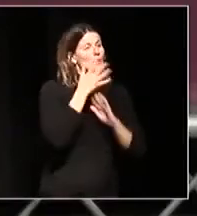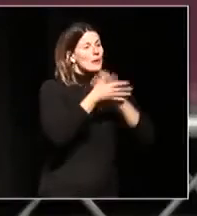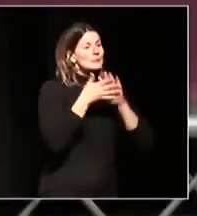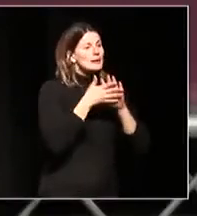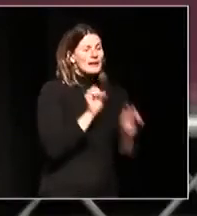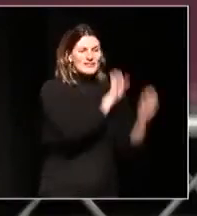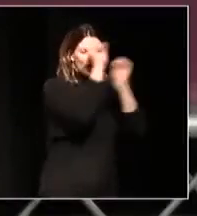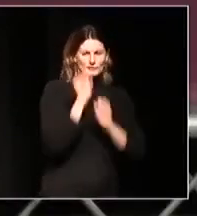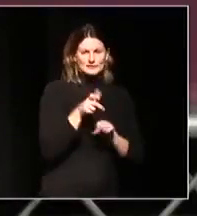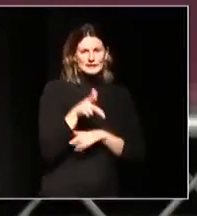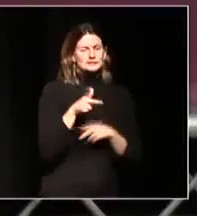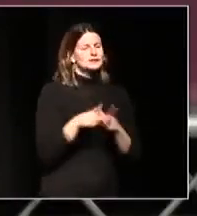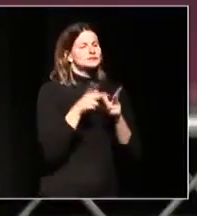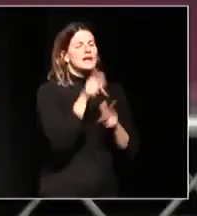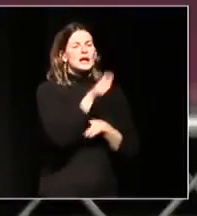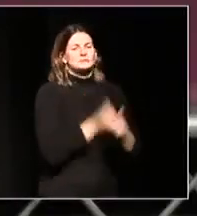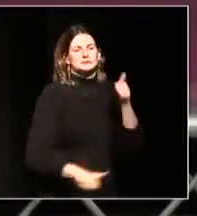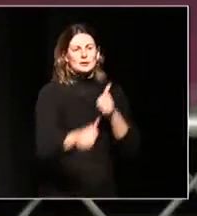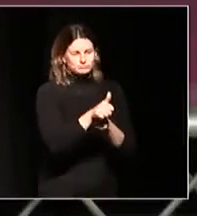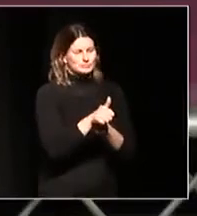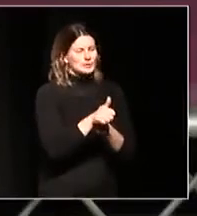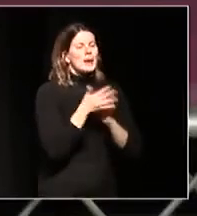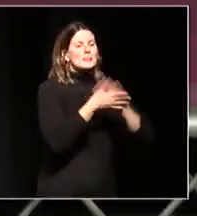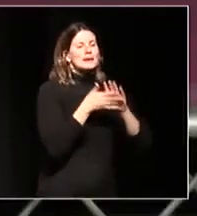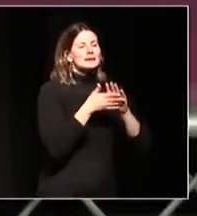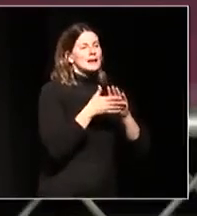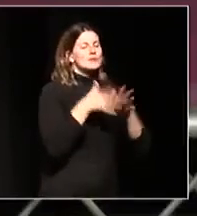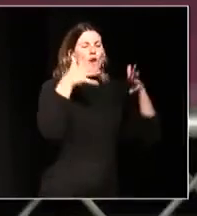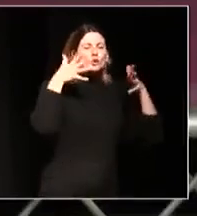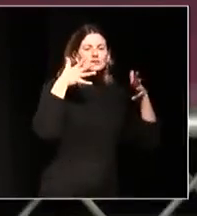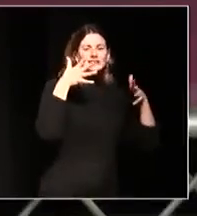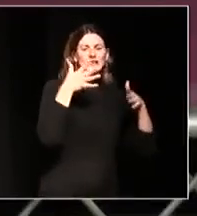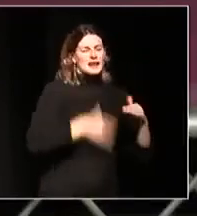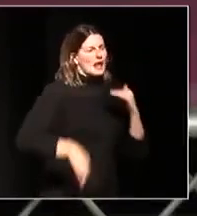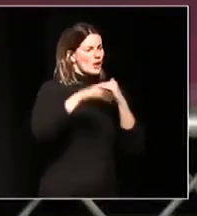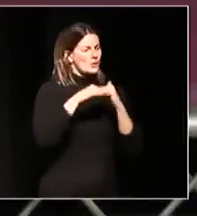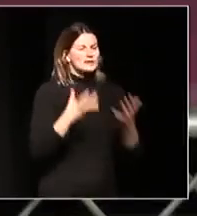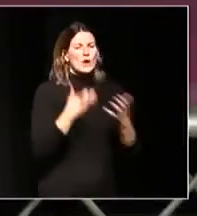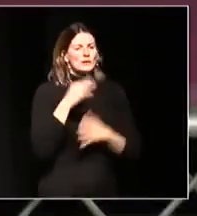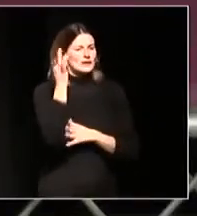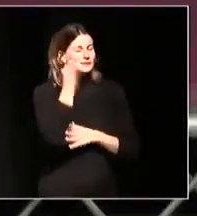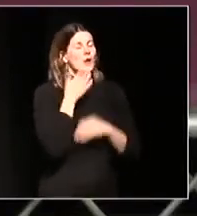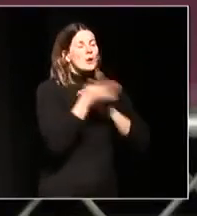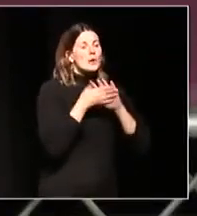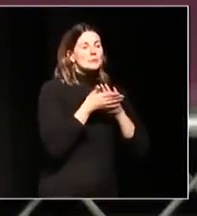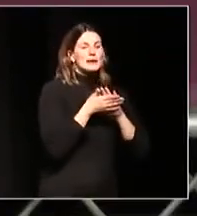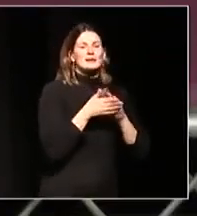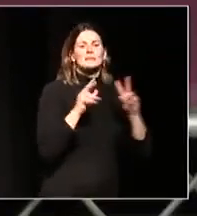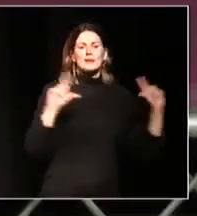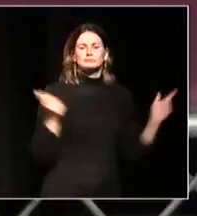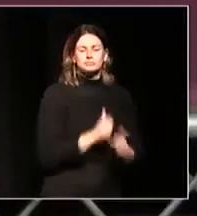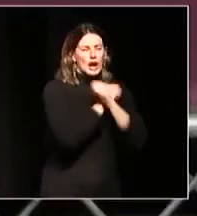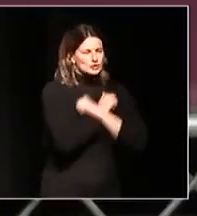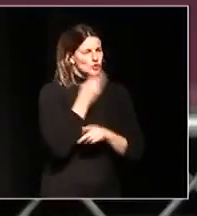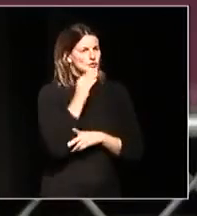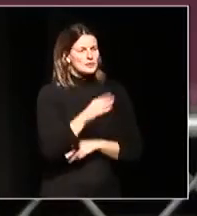guanya la gent. Quan parlem d'una conselleria d'igualtat, guanyem les dones. Quan parlem d'acabar amb l'atur juvenil, guanya el futur del nostre